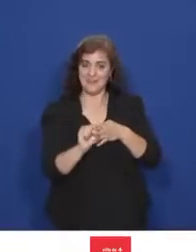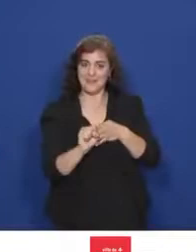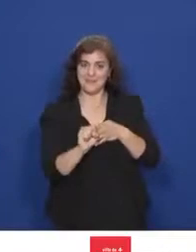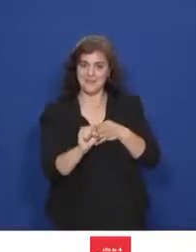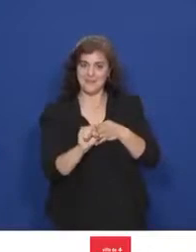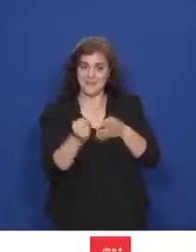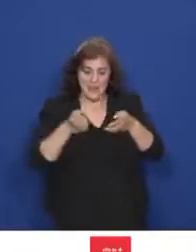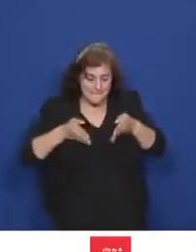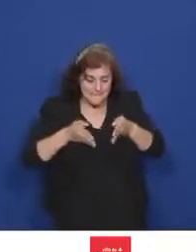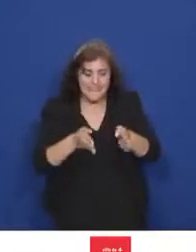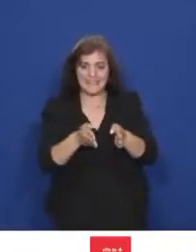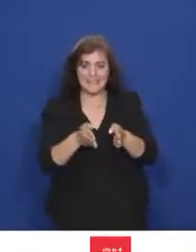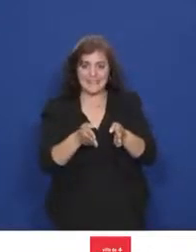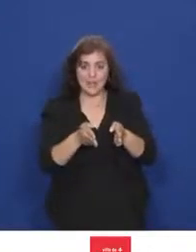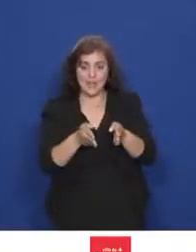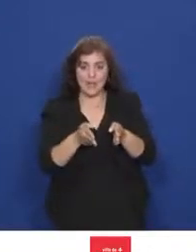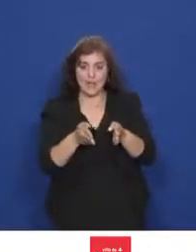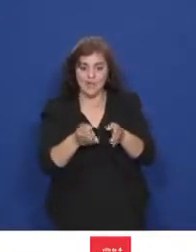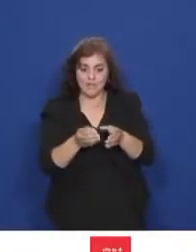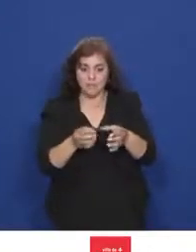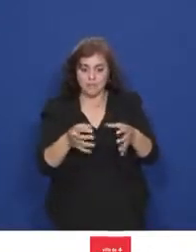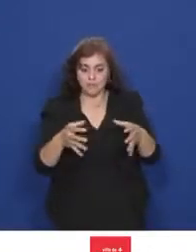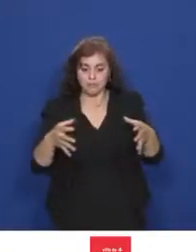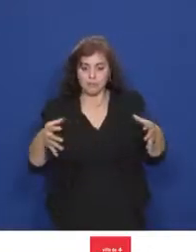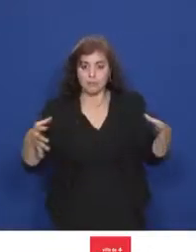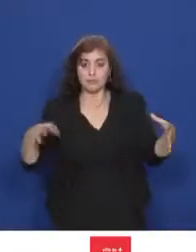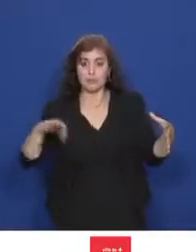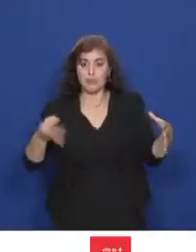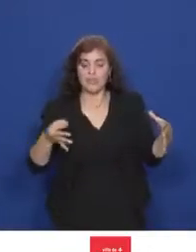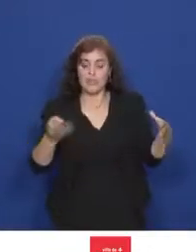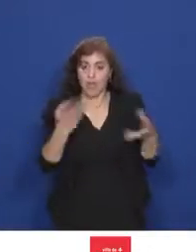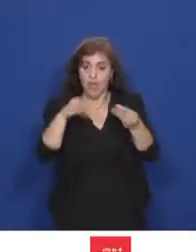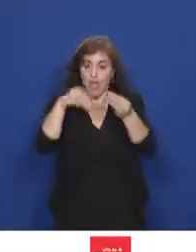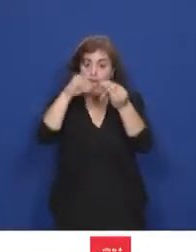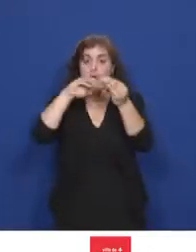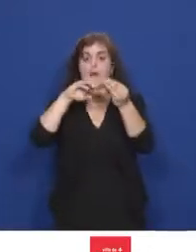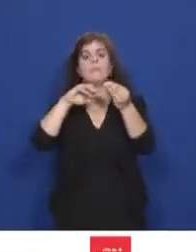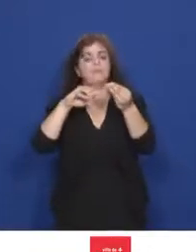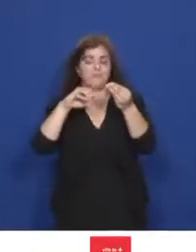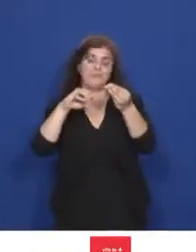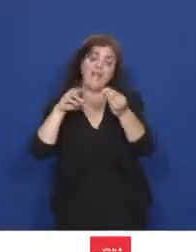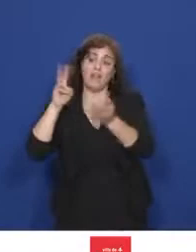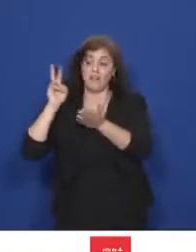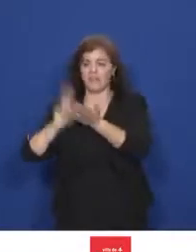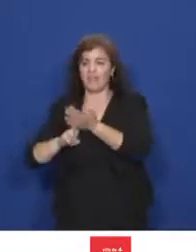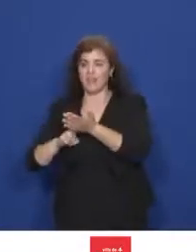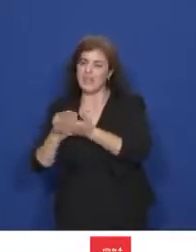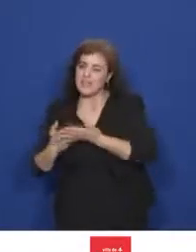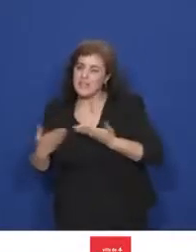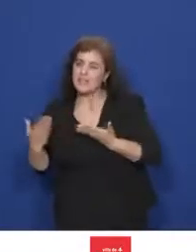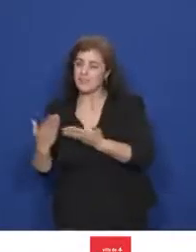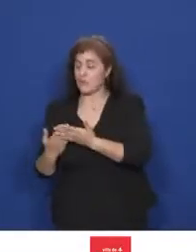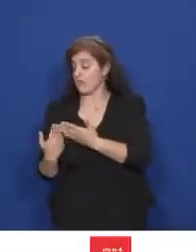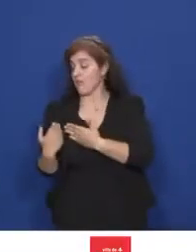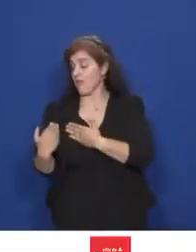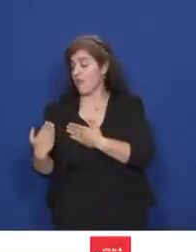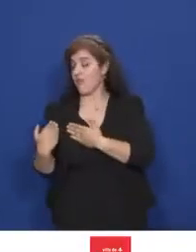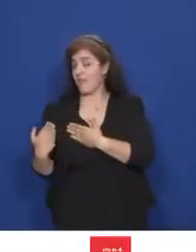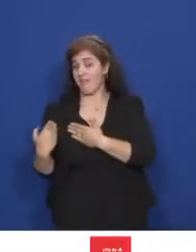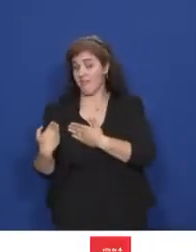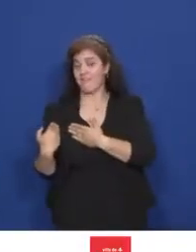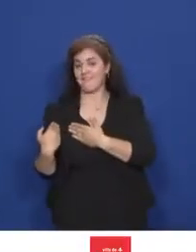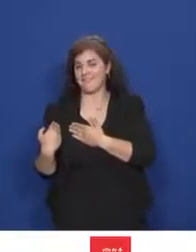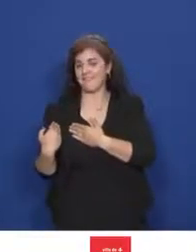des pistes cyclables. Alors, la réalité, quand même relativement récente, continue à montrer qu'il y